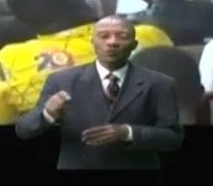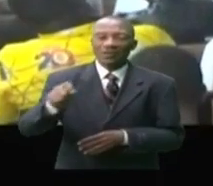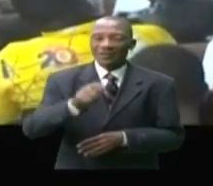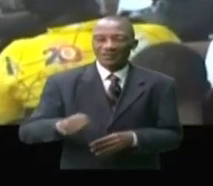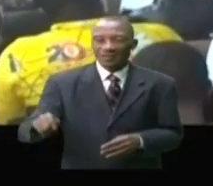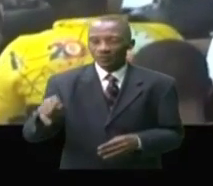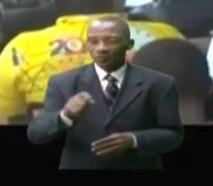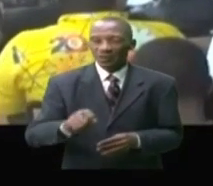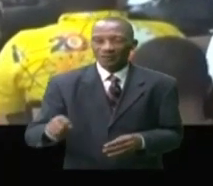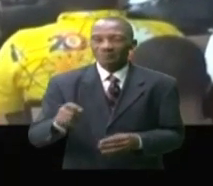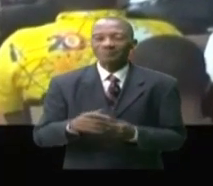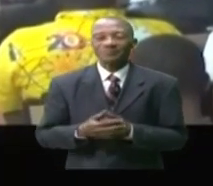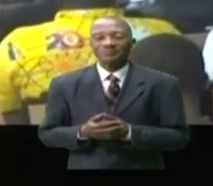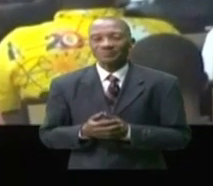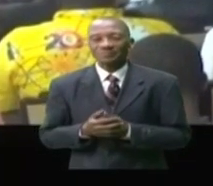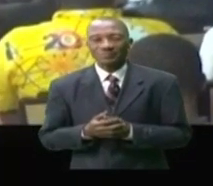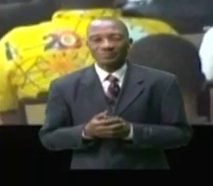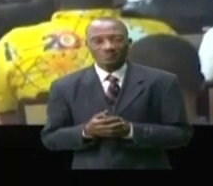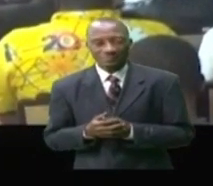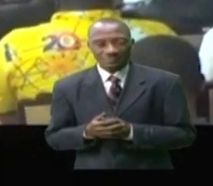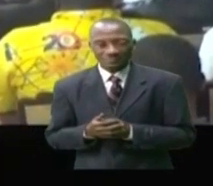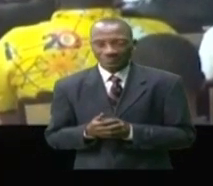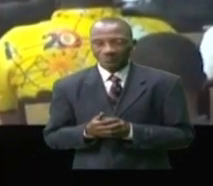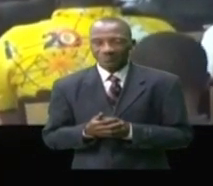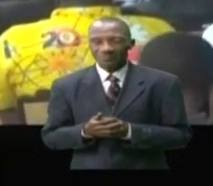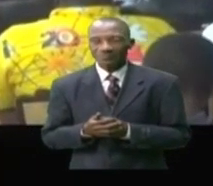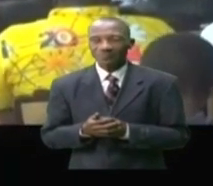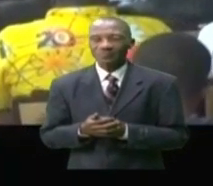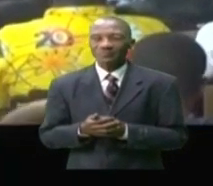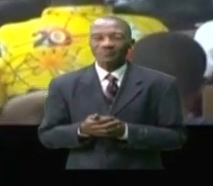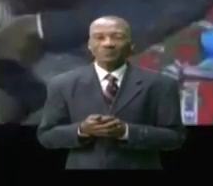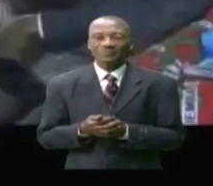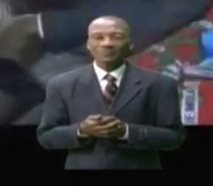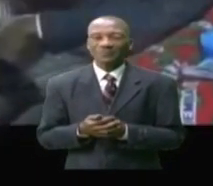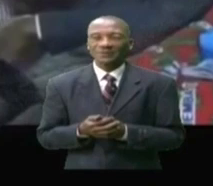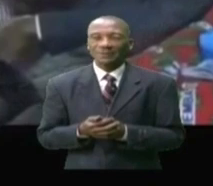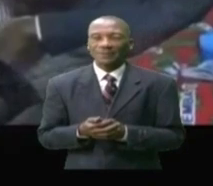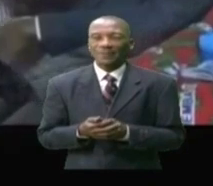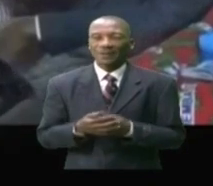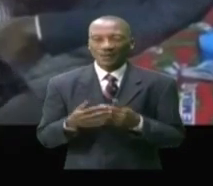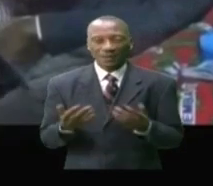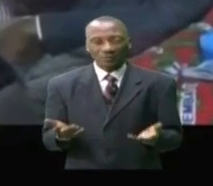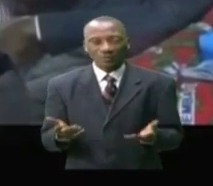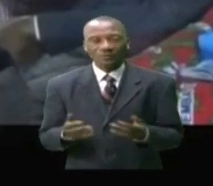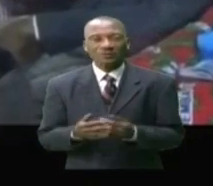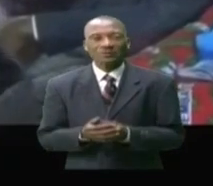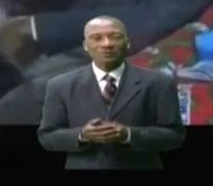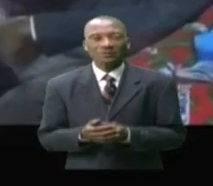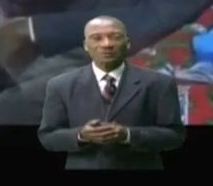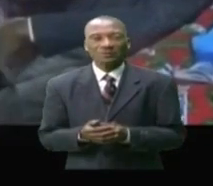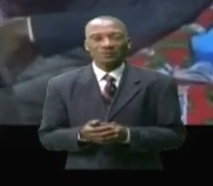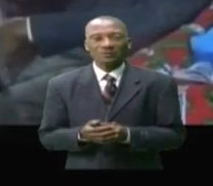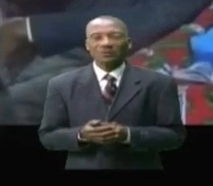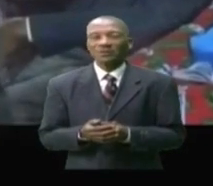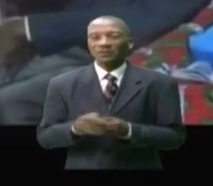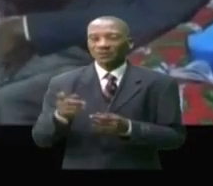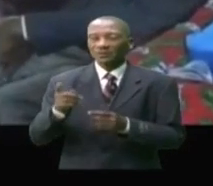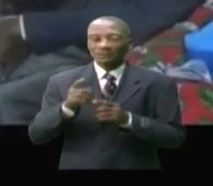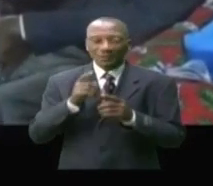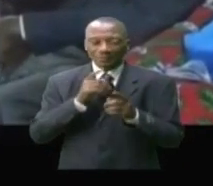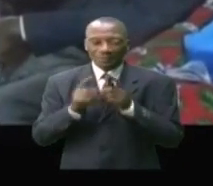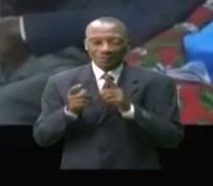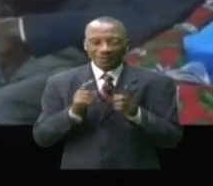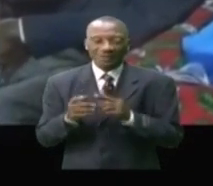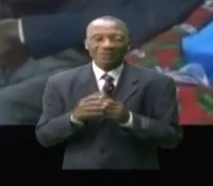puissions penser à l'avenir, penser à une nouvelle constitution qui prendra parmi les grandes lignes, surtout la régionalisation, où on